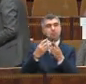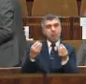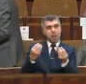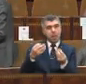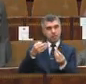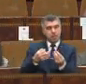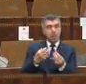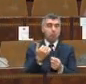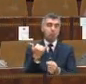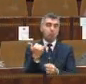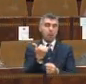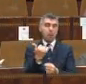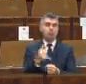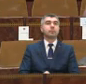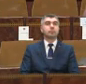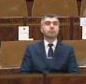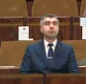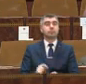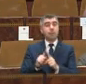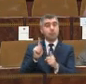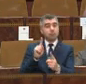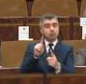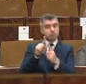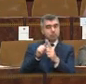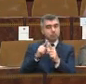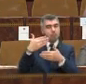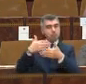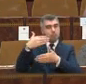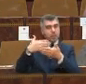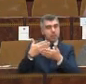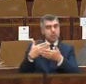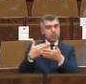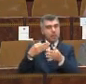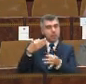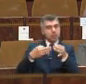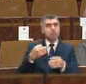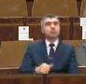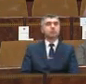بين اهمها المرتكز المتعلق بالبنيه التحتيه،